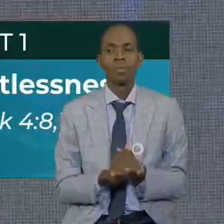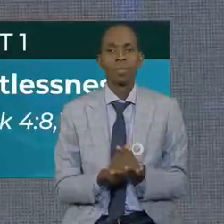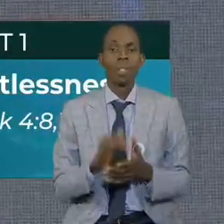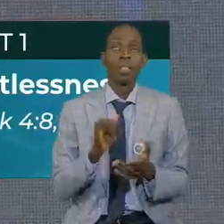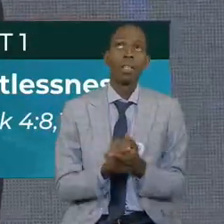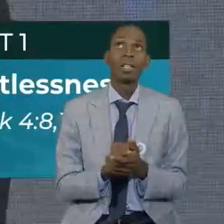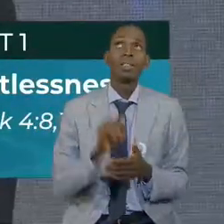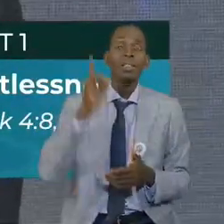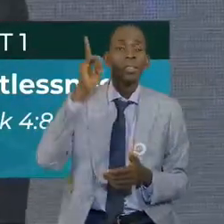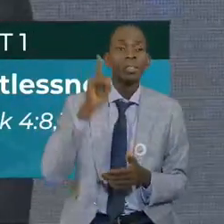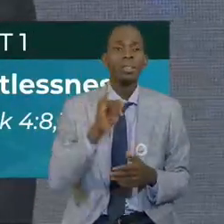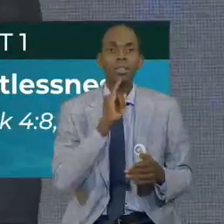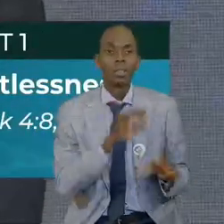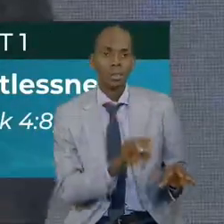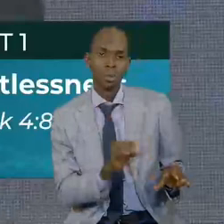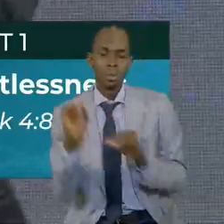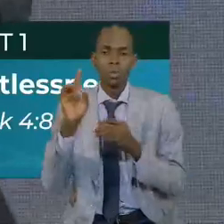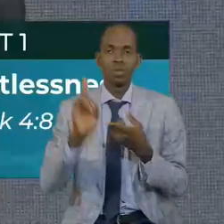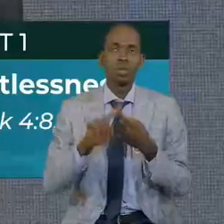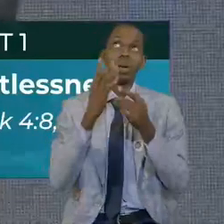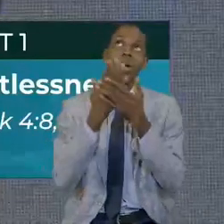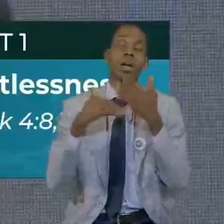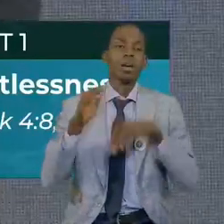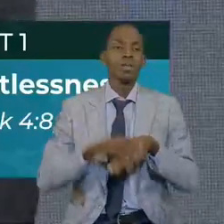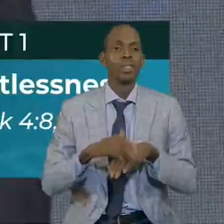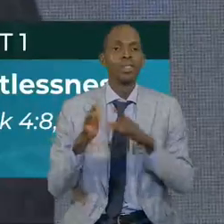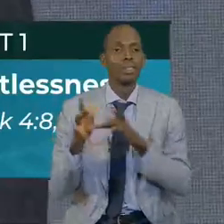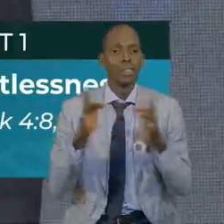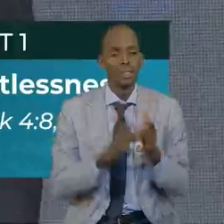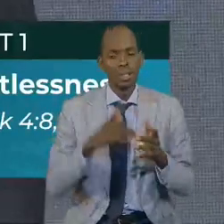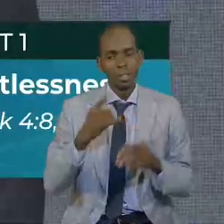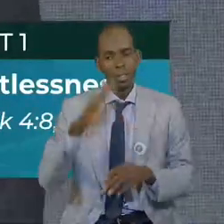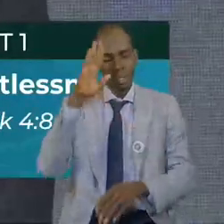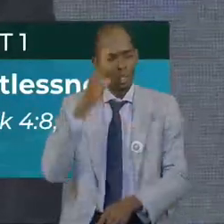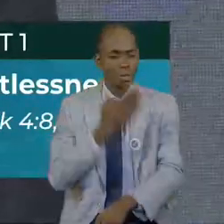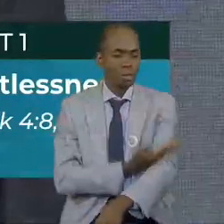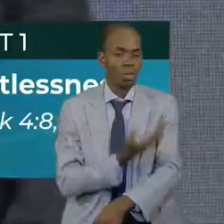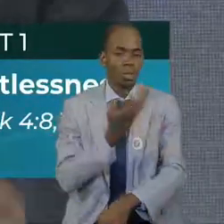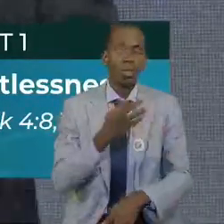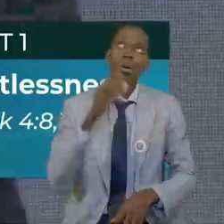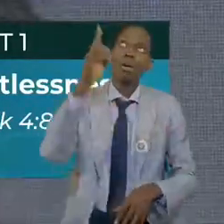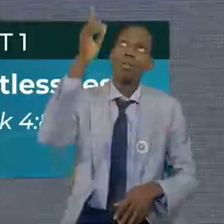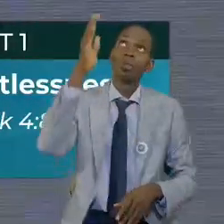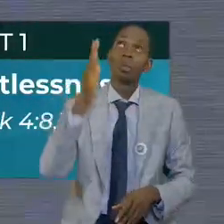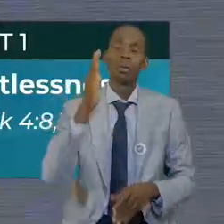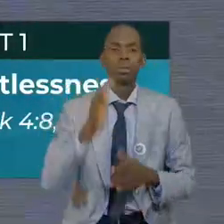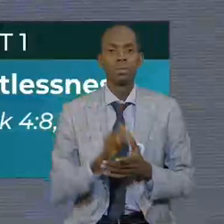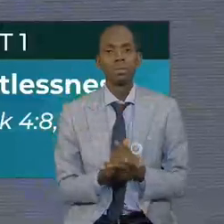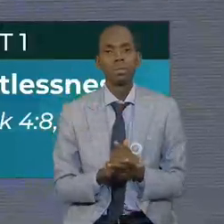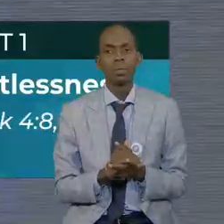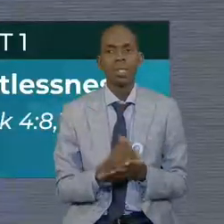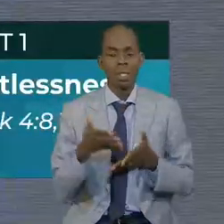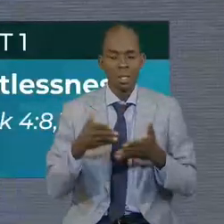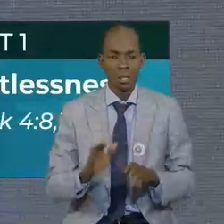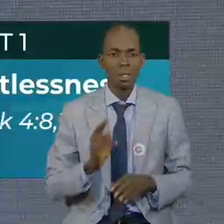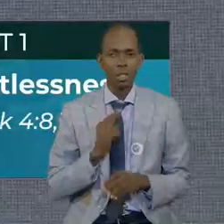sacrificateur qui a traversé les cieux, Jesus the Son of God. Jésus le Fils de Dieu. Let us